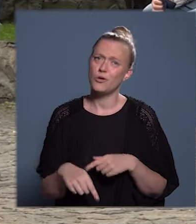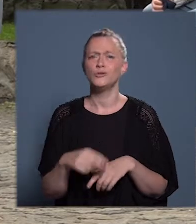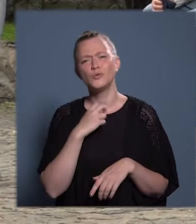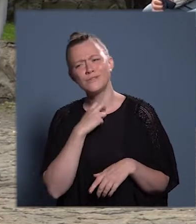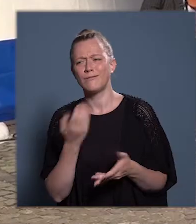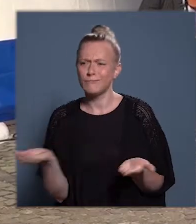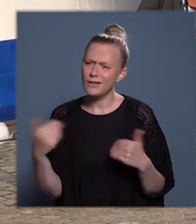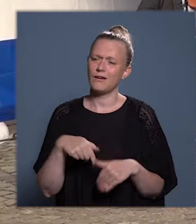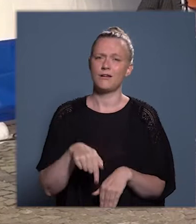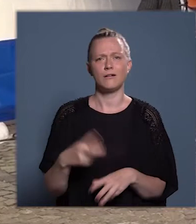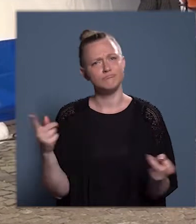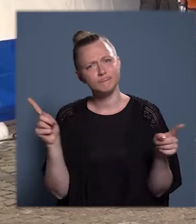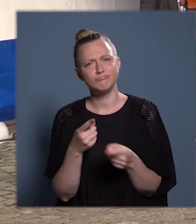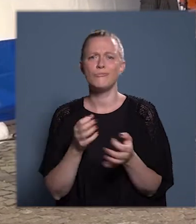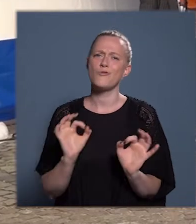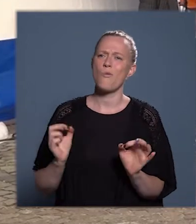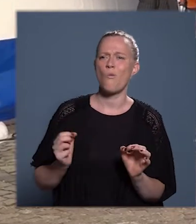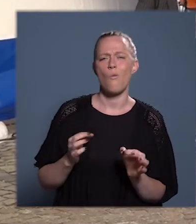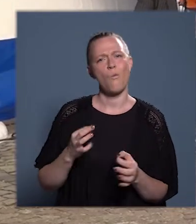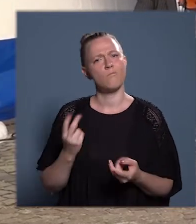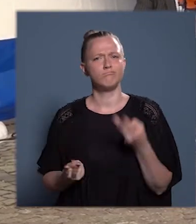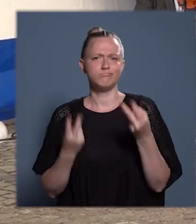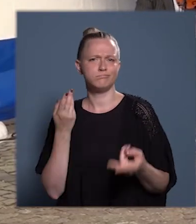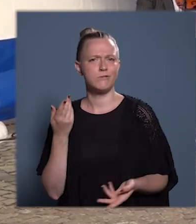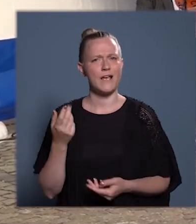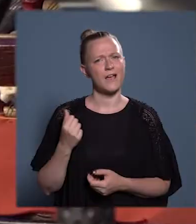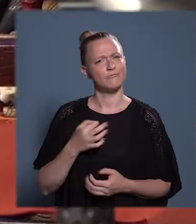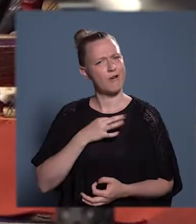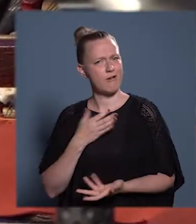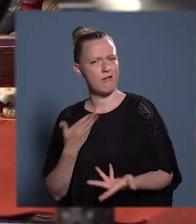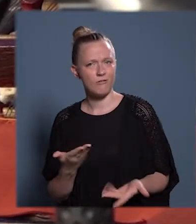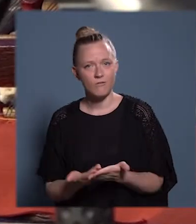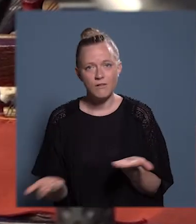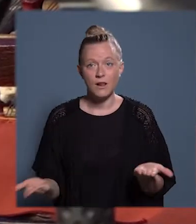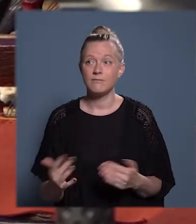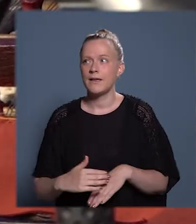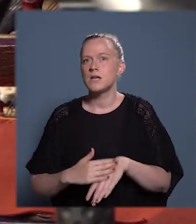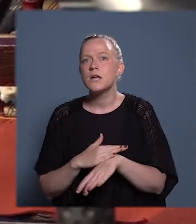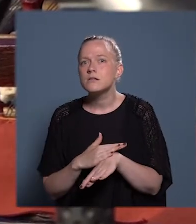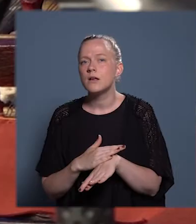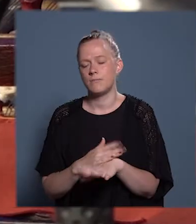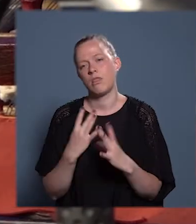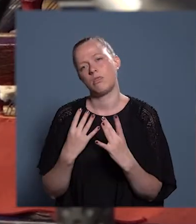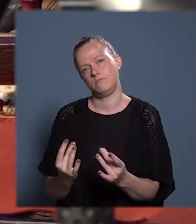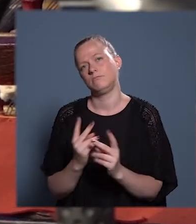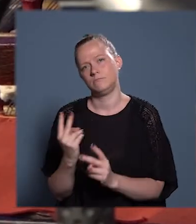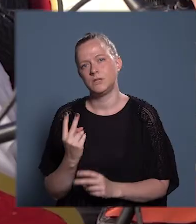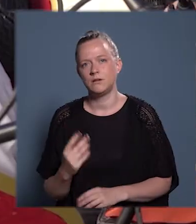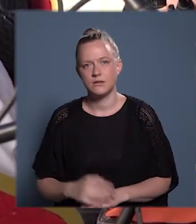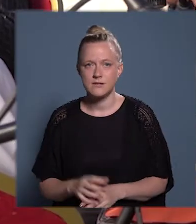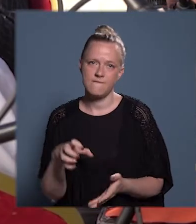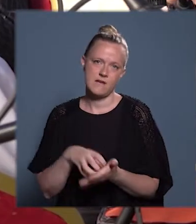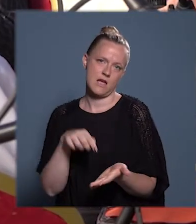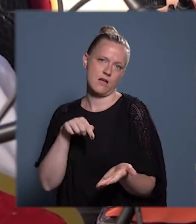muzsikáljatok, jó kedvet derítsetek, és érzelmileg kötődünk a városunkhoz,